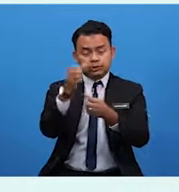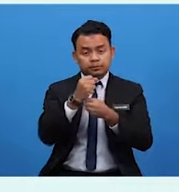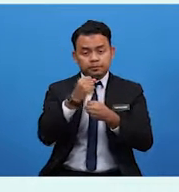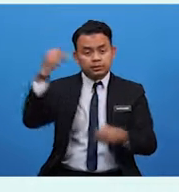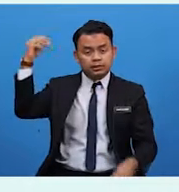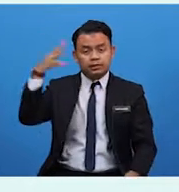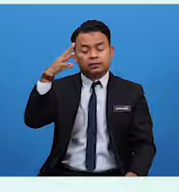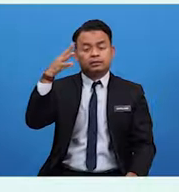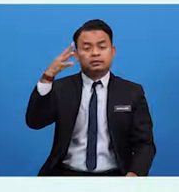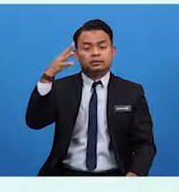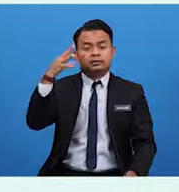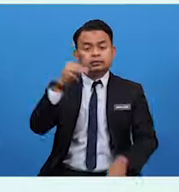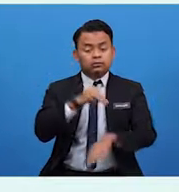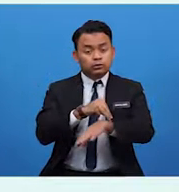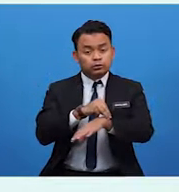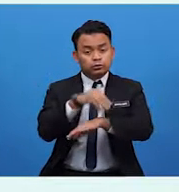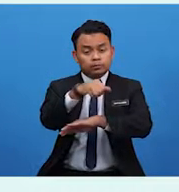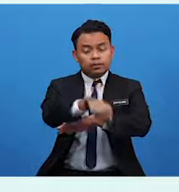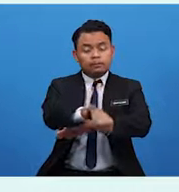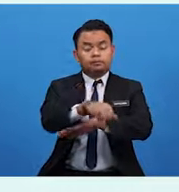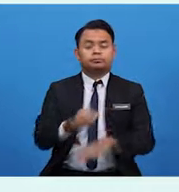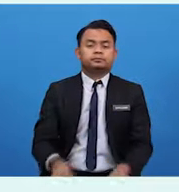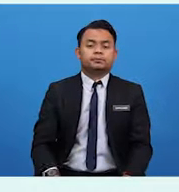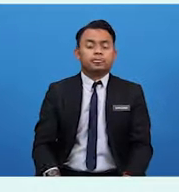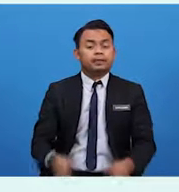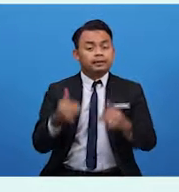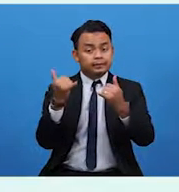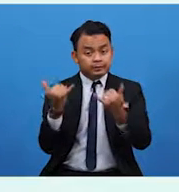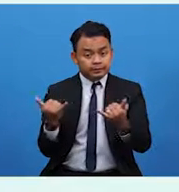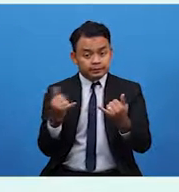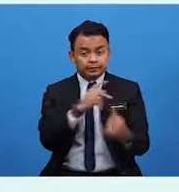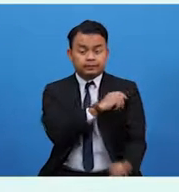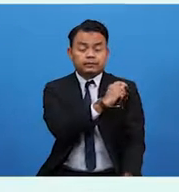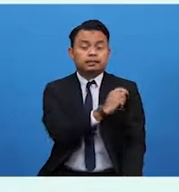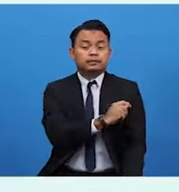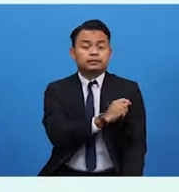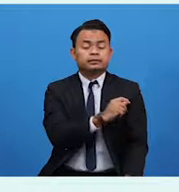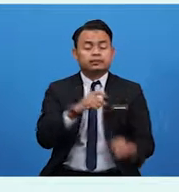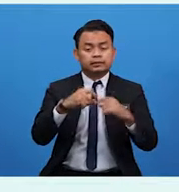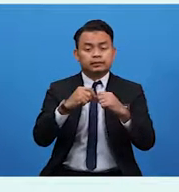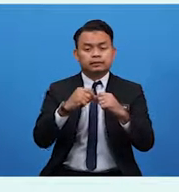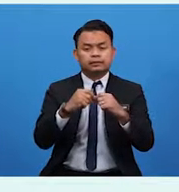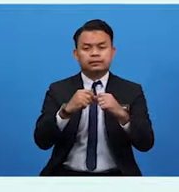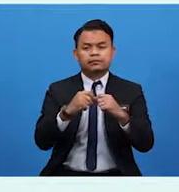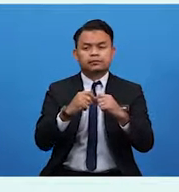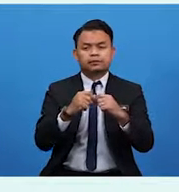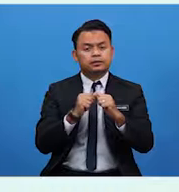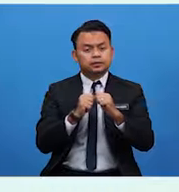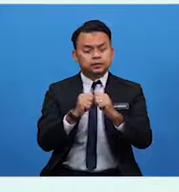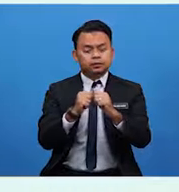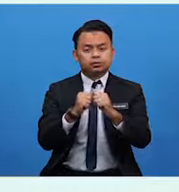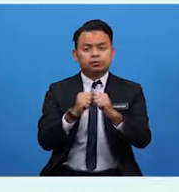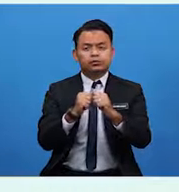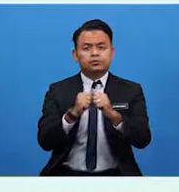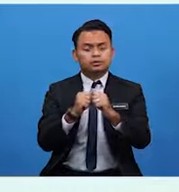malam. Kini, tenaga elektrik menjadi tunjang kehidupan manusia berikutan dengan ledakan teknologi